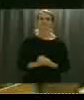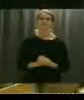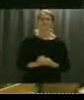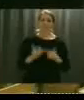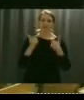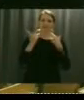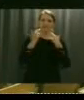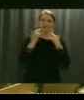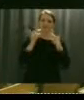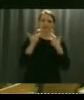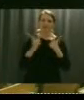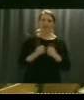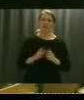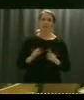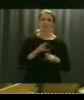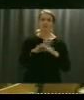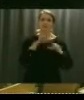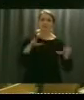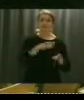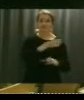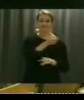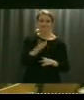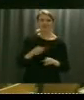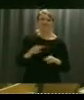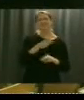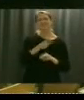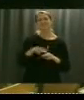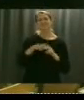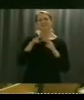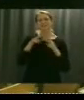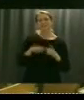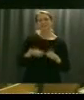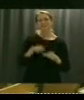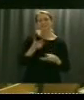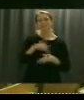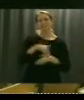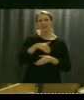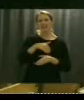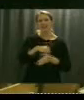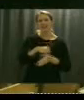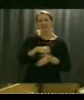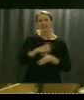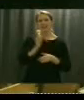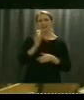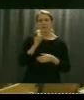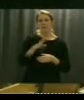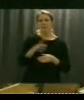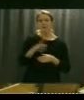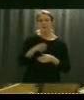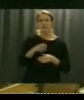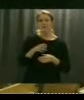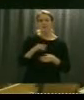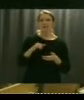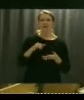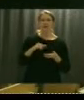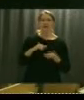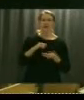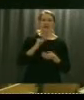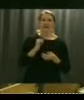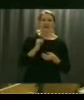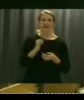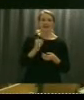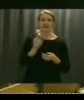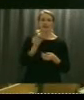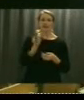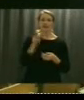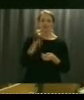Tackar. Ja, de flesta här församlingar sannar vi säkert till det här ärendet om Icon som är ett internationellt nätverk